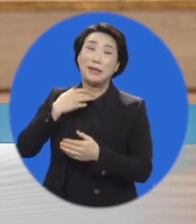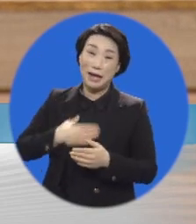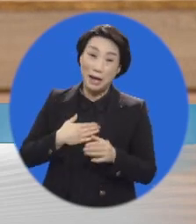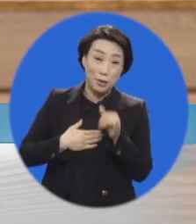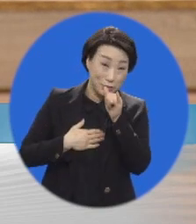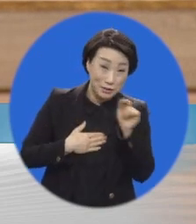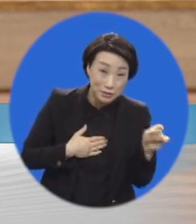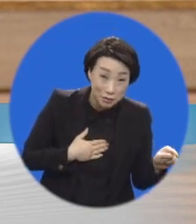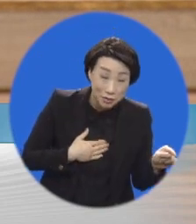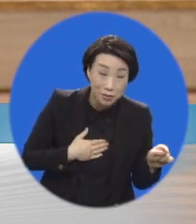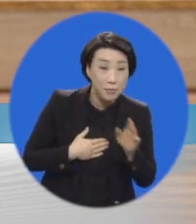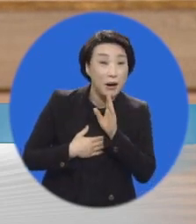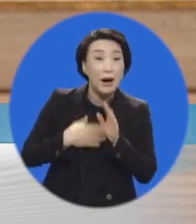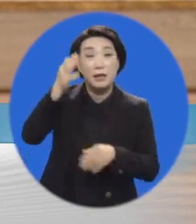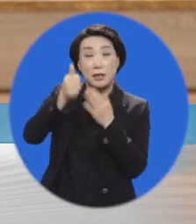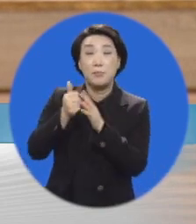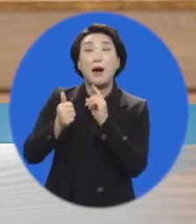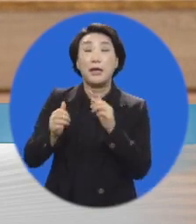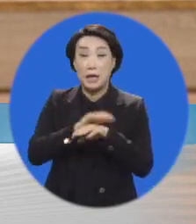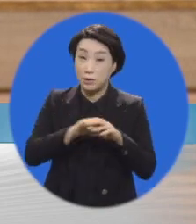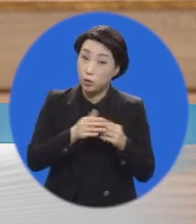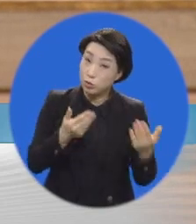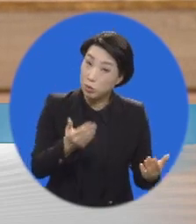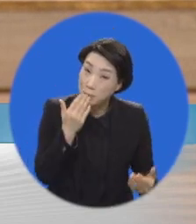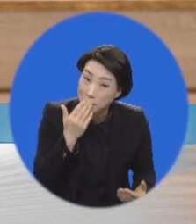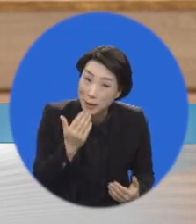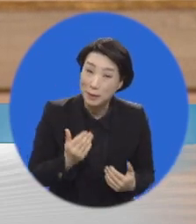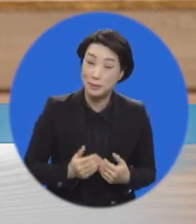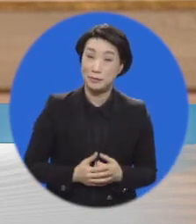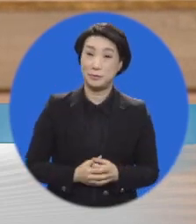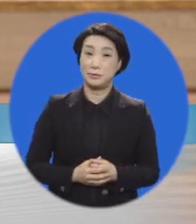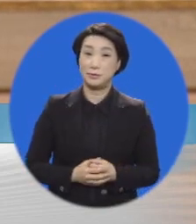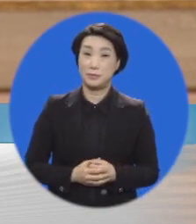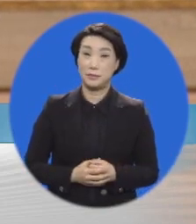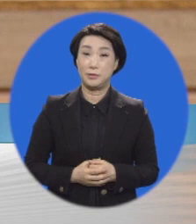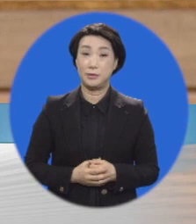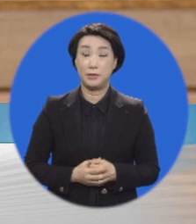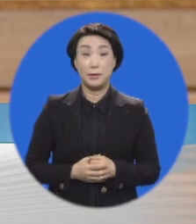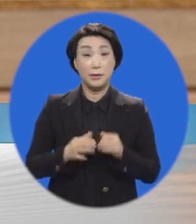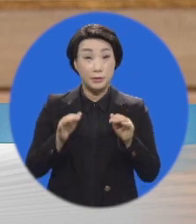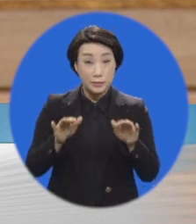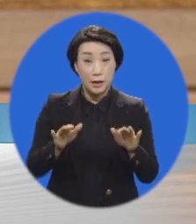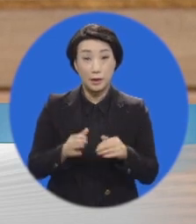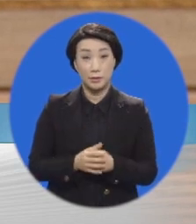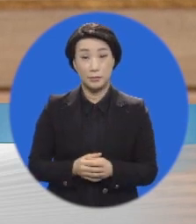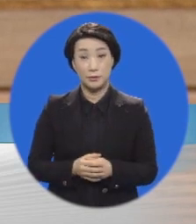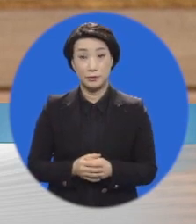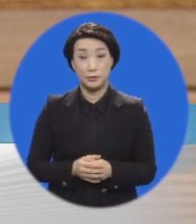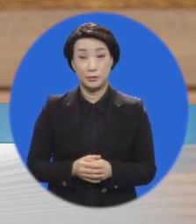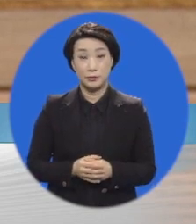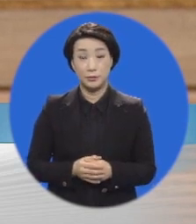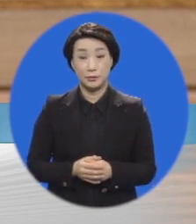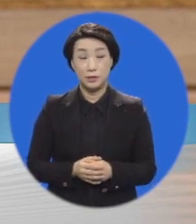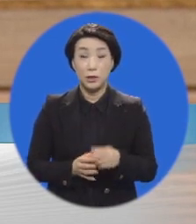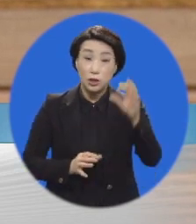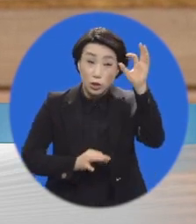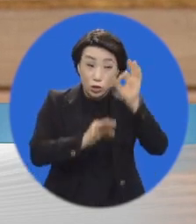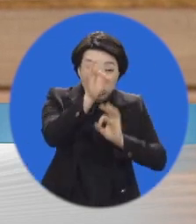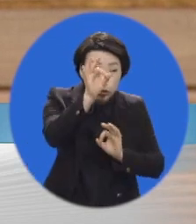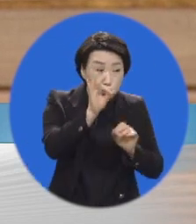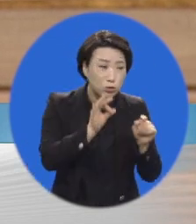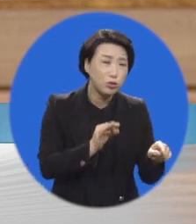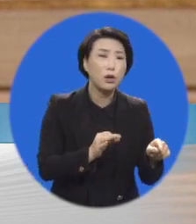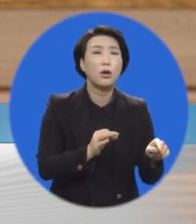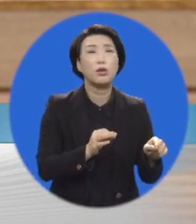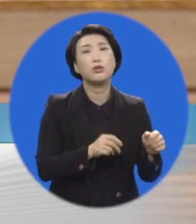알고 하나님만이 해결하십니다. 그러니까 이 실수를